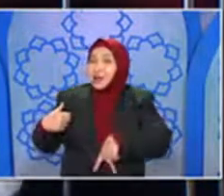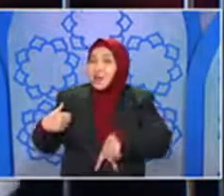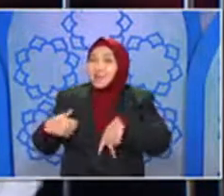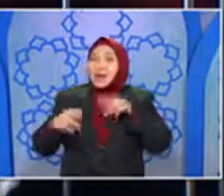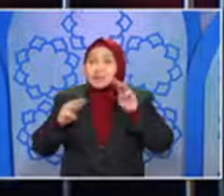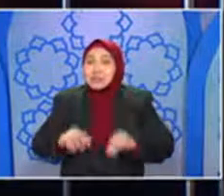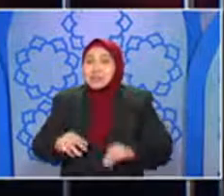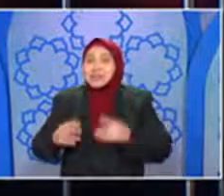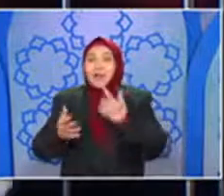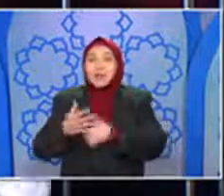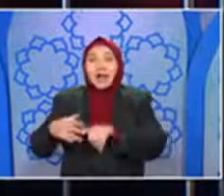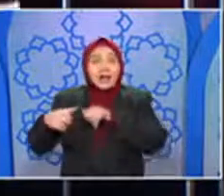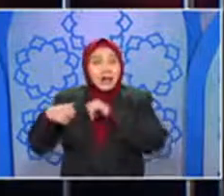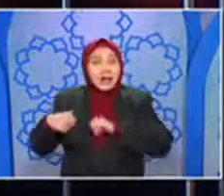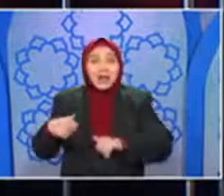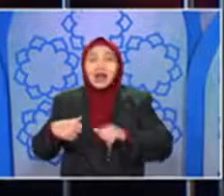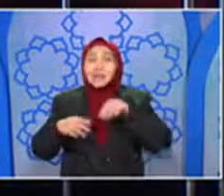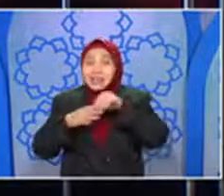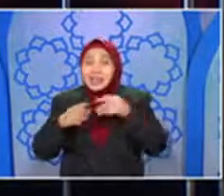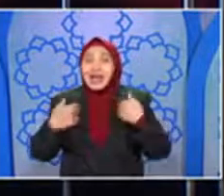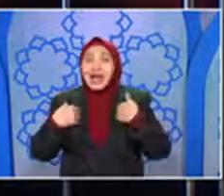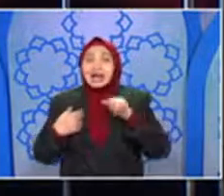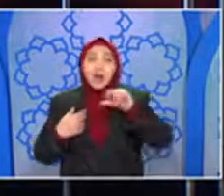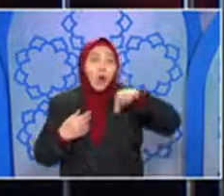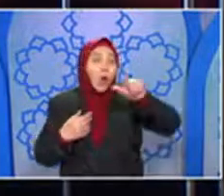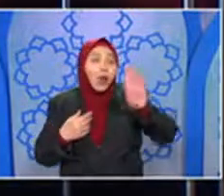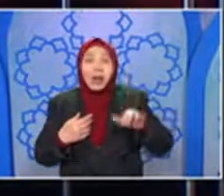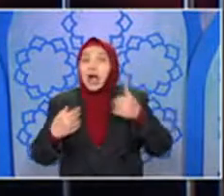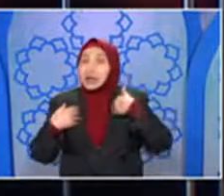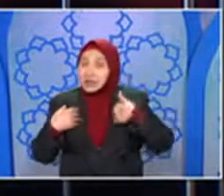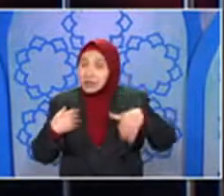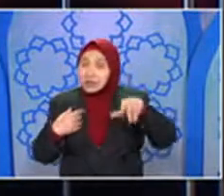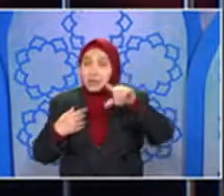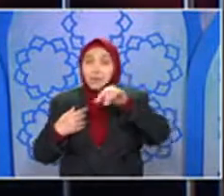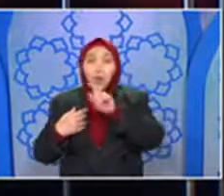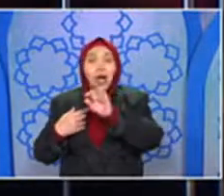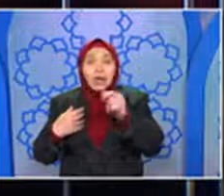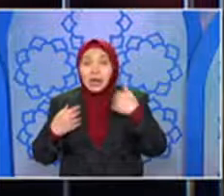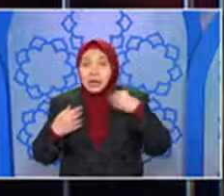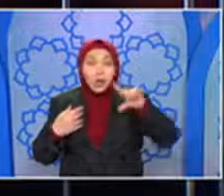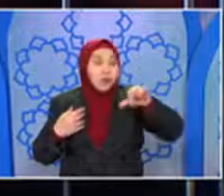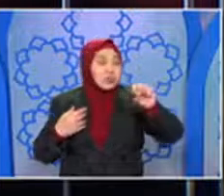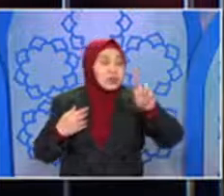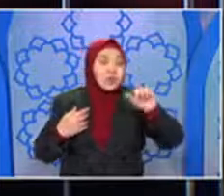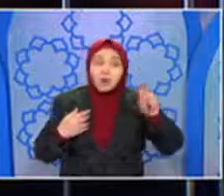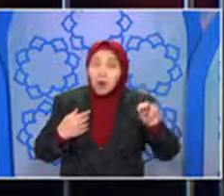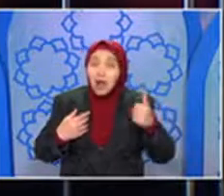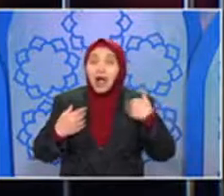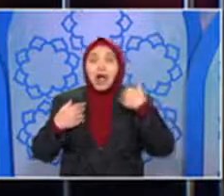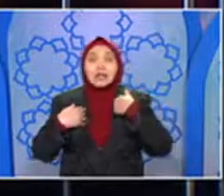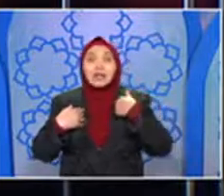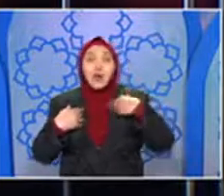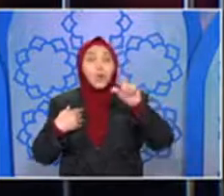kita. Sudur, dalam sadr ini ada qalb, dalam qalb ada fuad, dalam fuad ada basirah, dalam basirah ada ulul